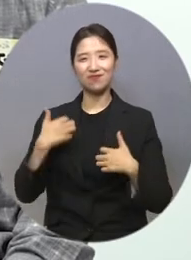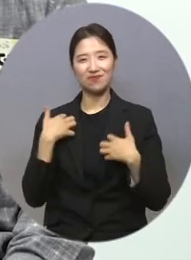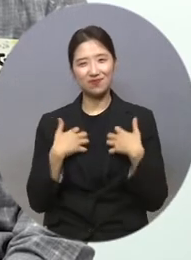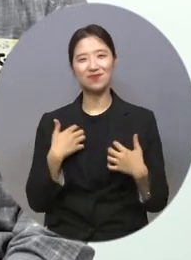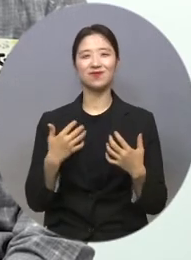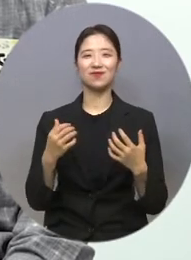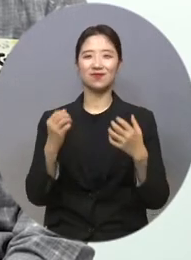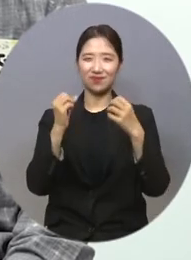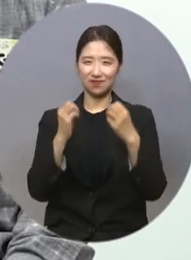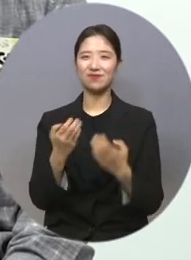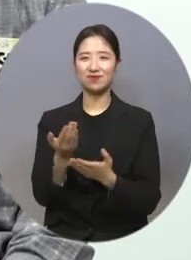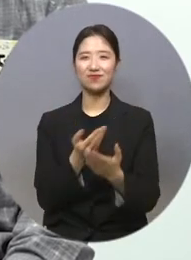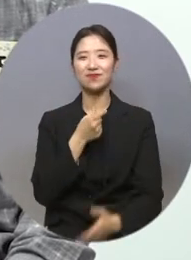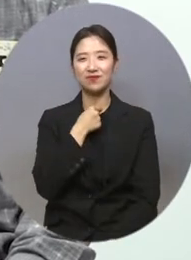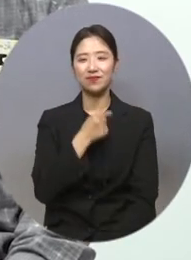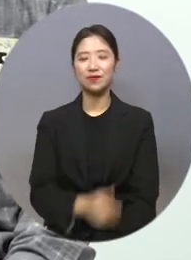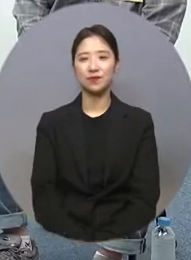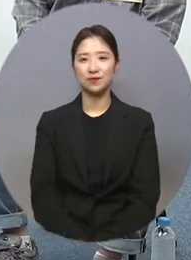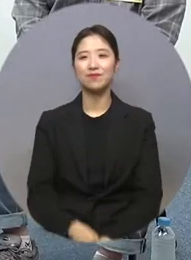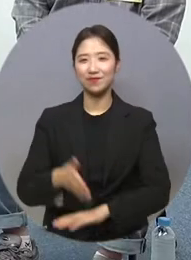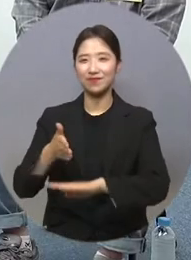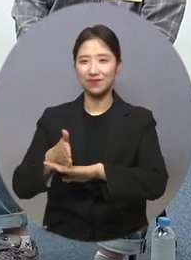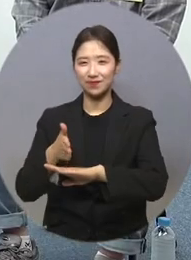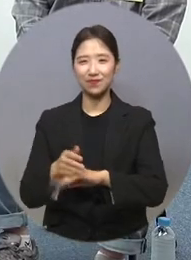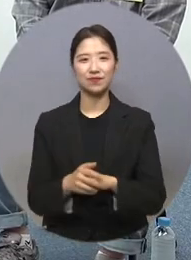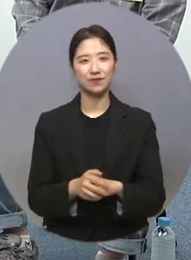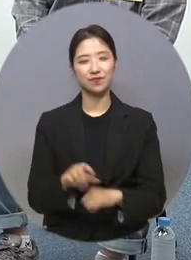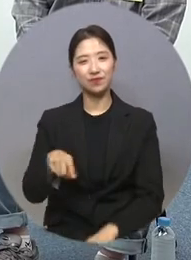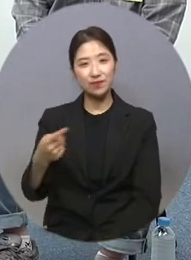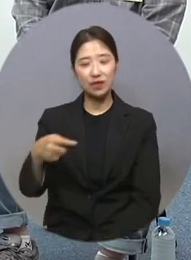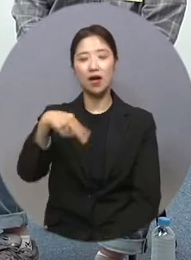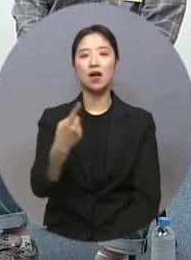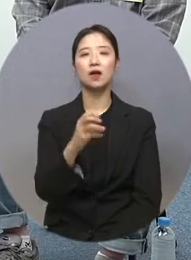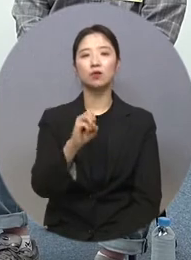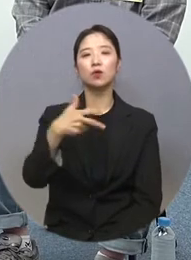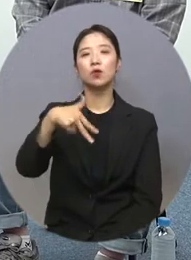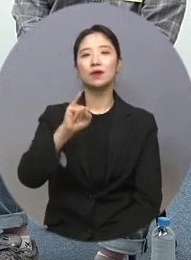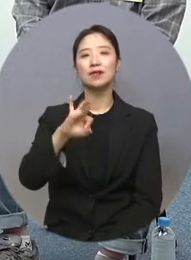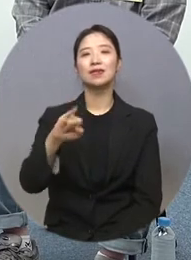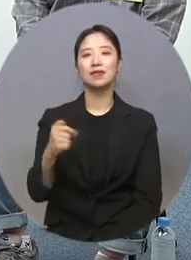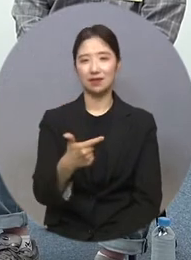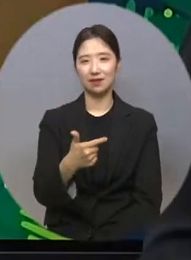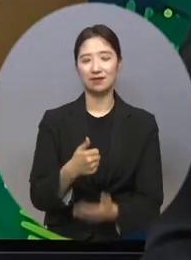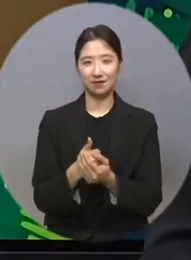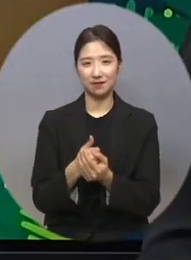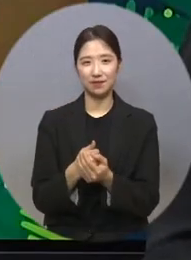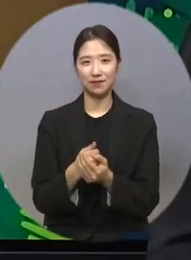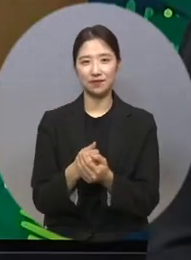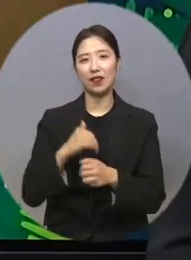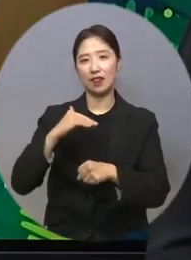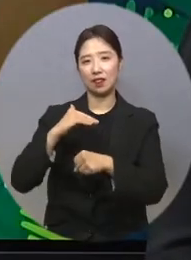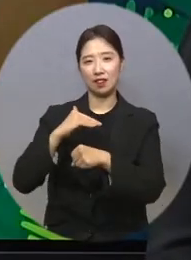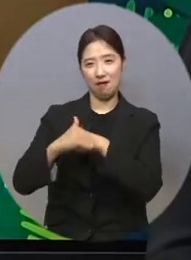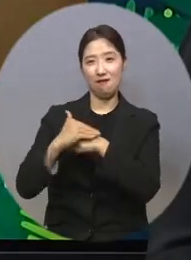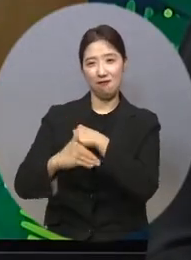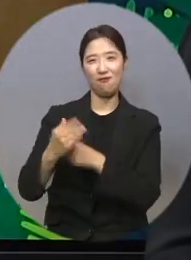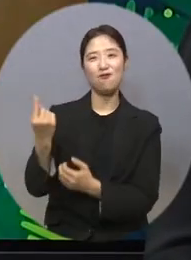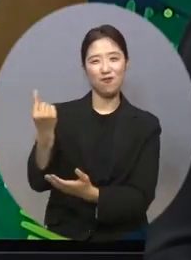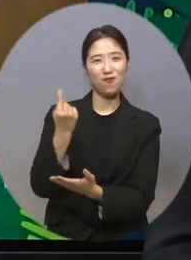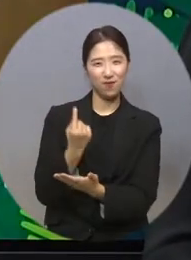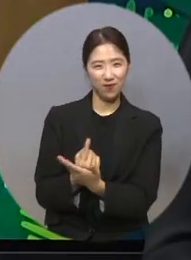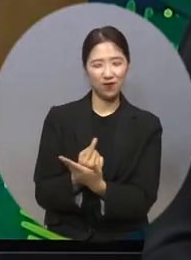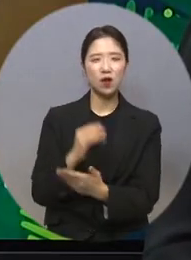나눌 수 있으면 좋겠습니다. 네, 감사합니다. 제 오른쪽으로 송지은님 소개해 드릴게요. 대구에서 지금